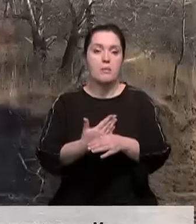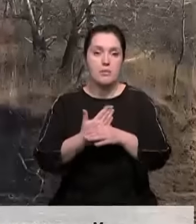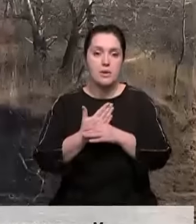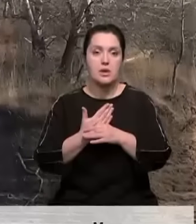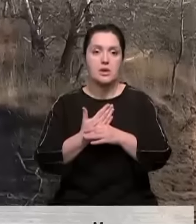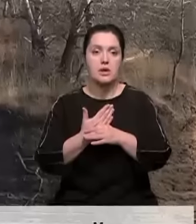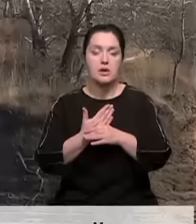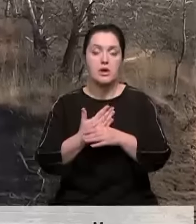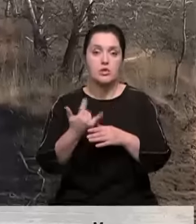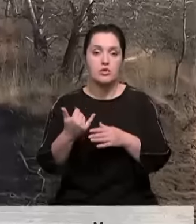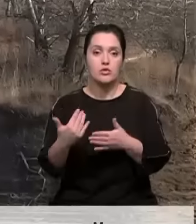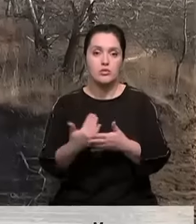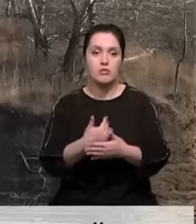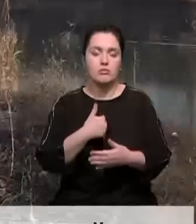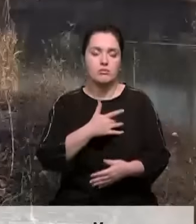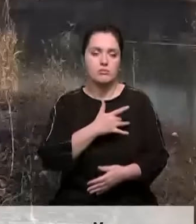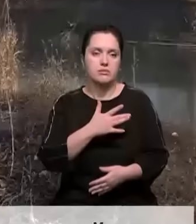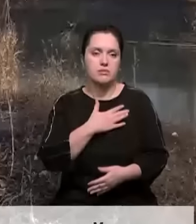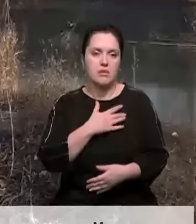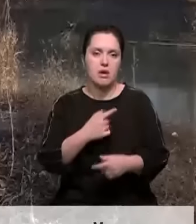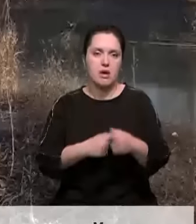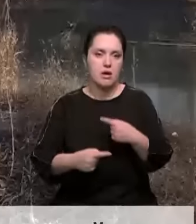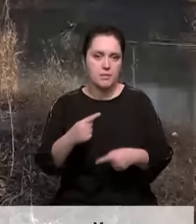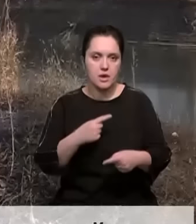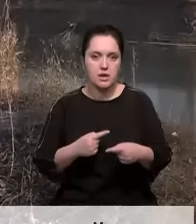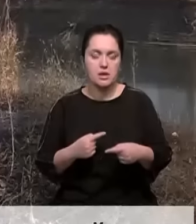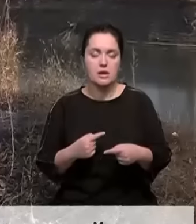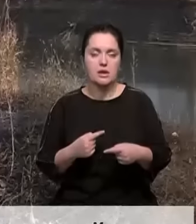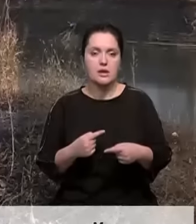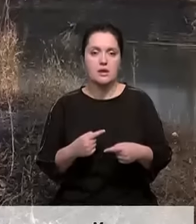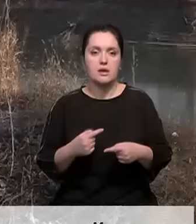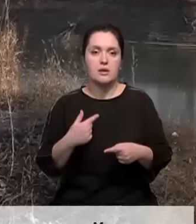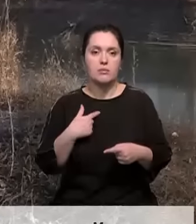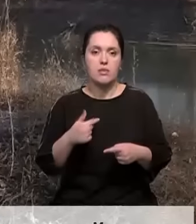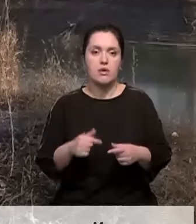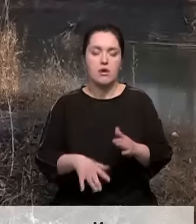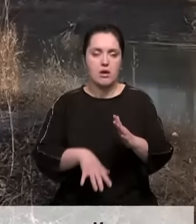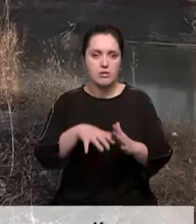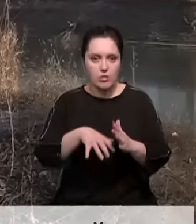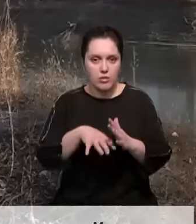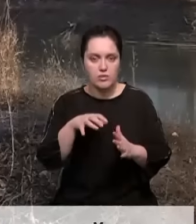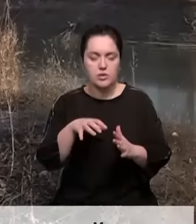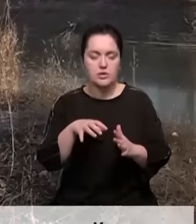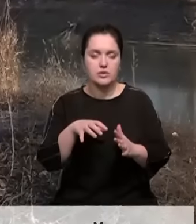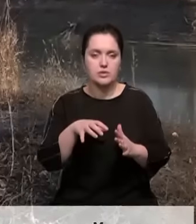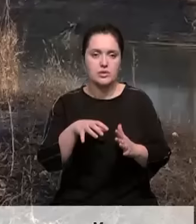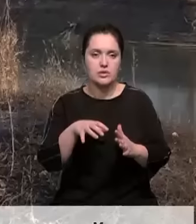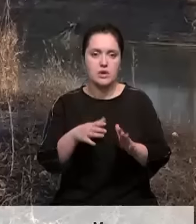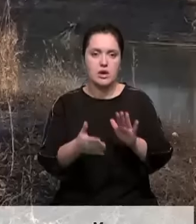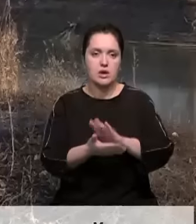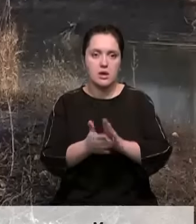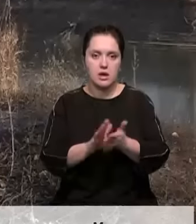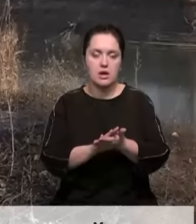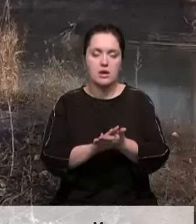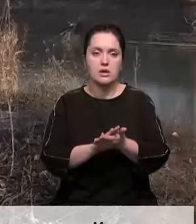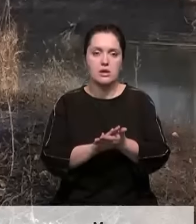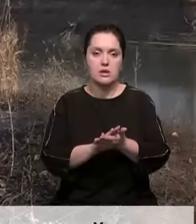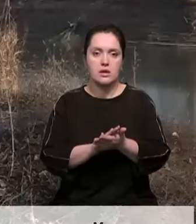Сейчас карьер снова принадлежит нам. Мы сейчас начали добычу согласно контракта на добычу